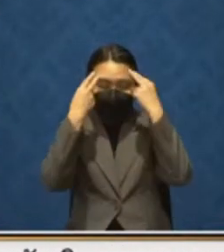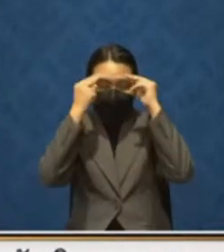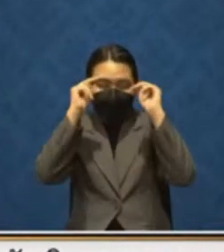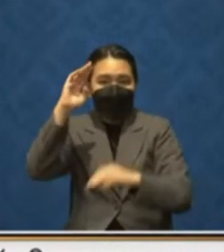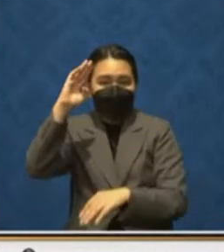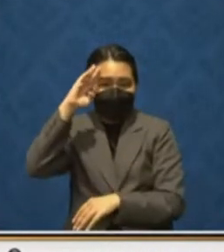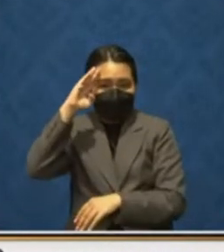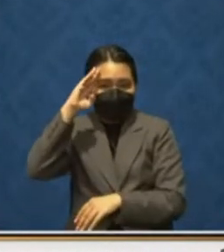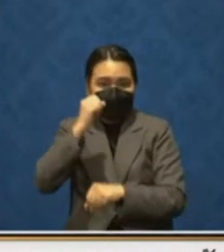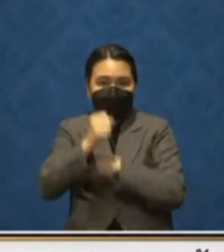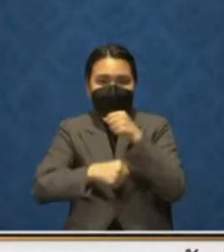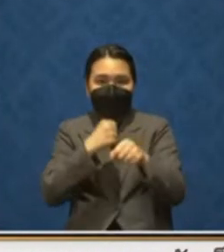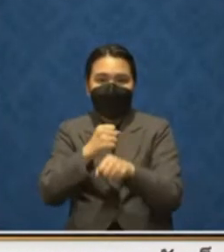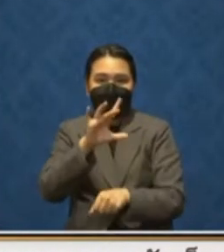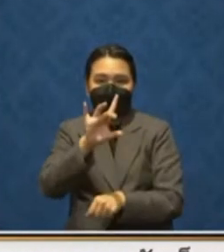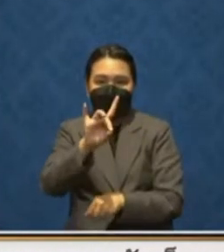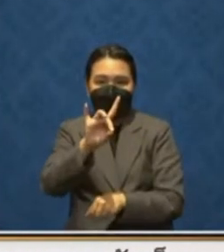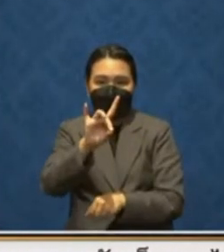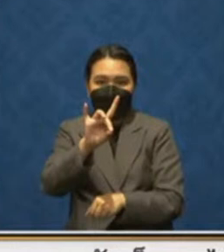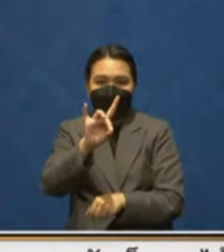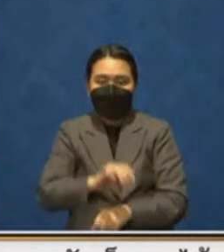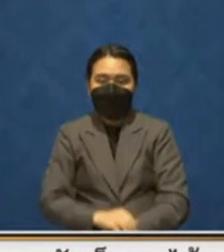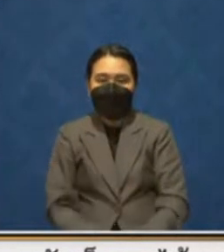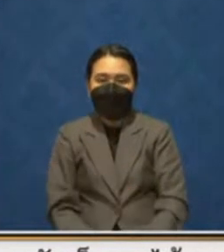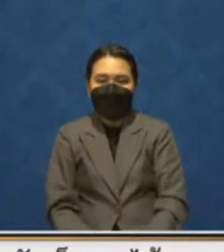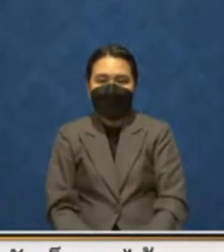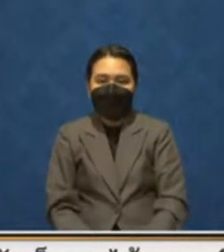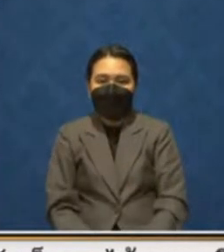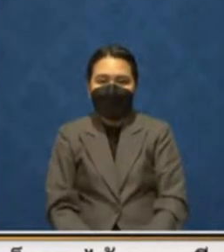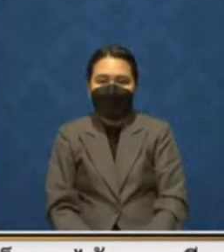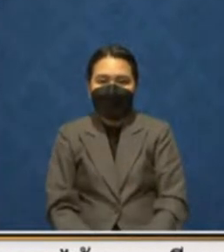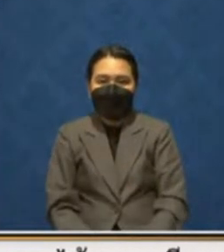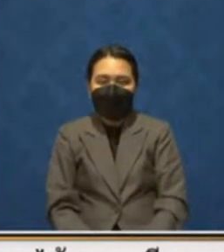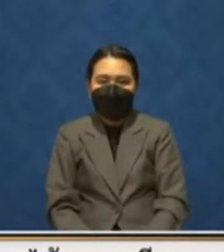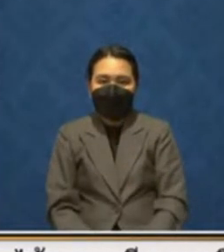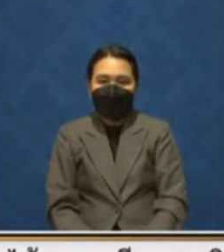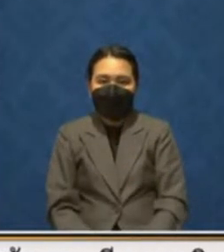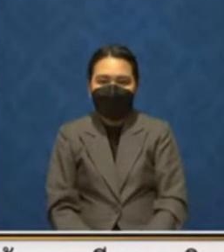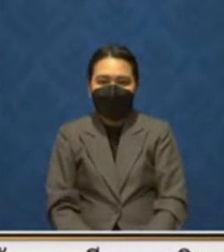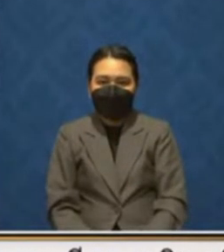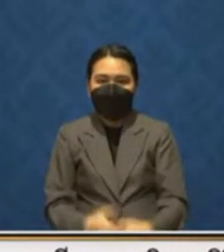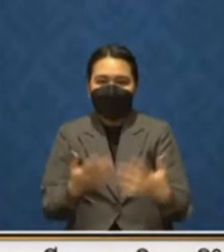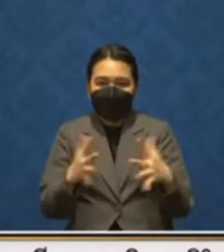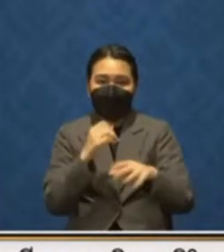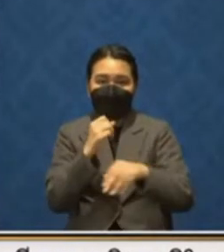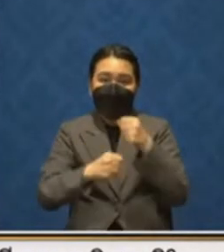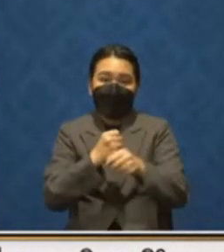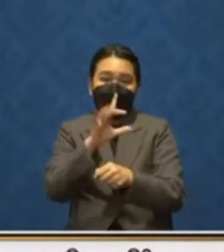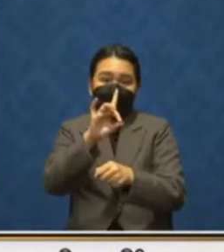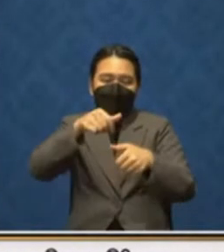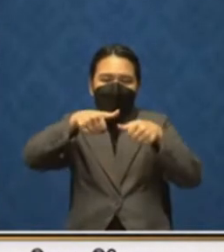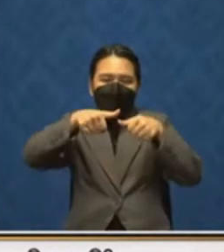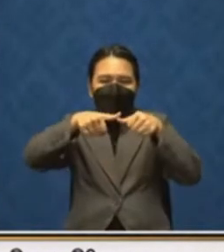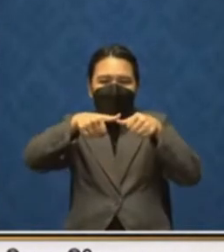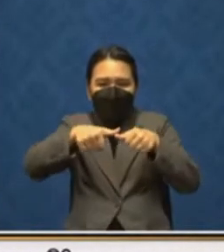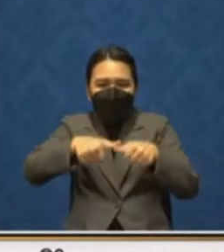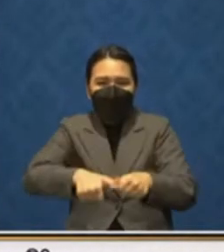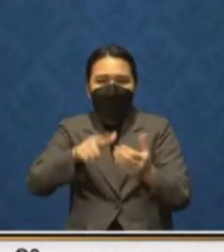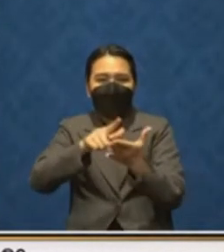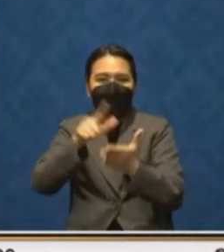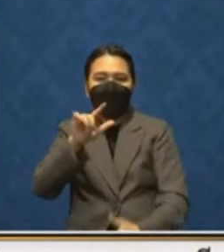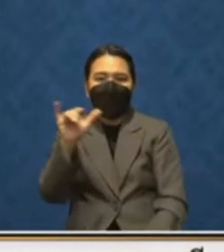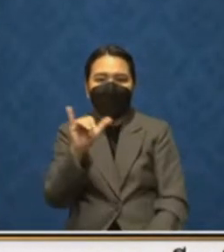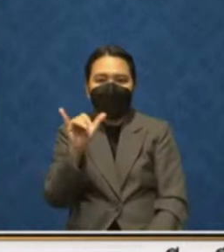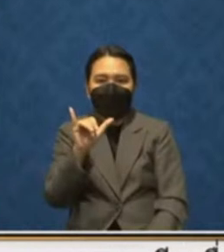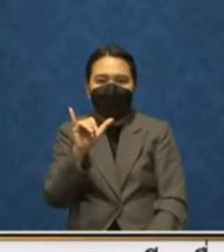8ปีนะครับนะแต่พี่การไปปีไม่ยอมออกจะทำสถิติไล่จอมพล